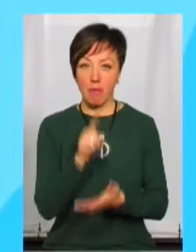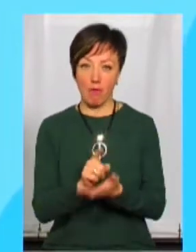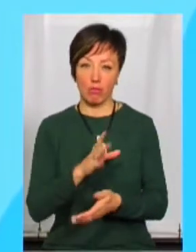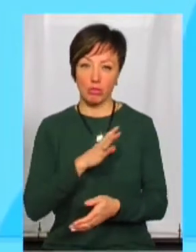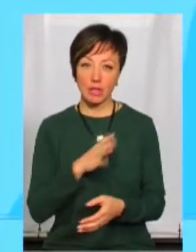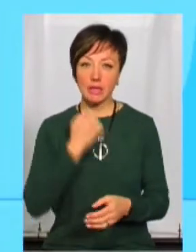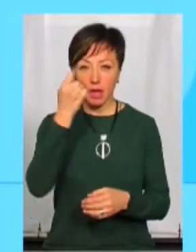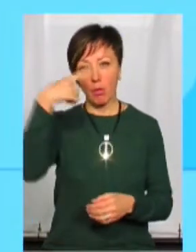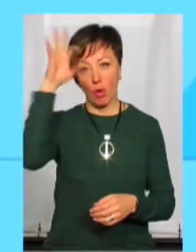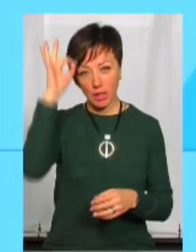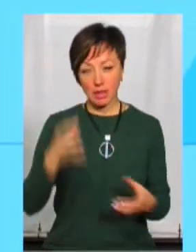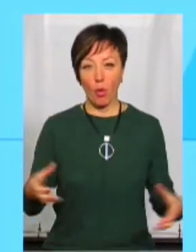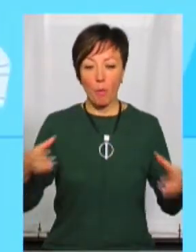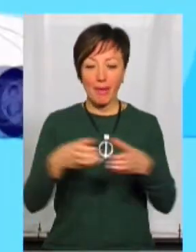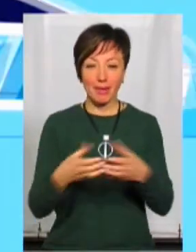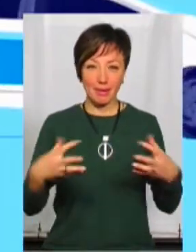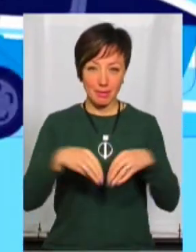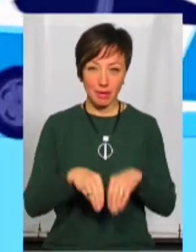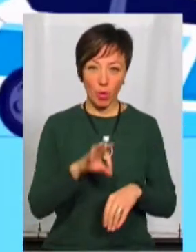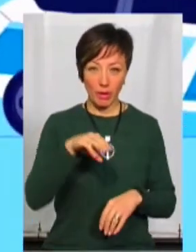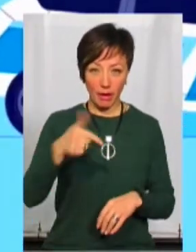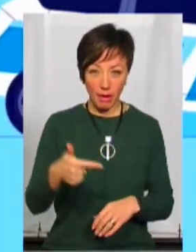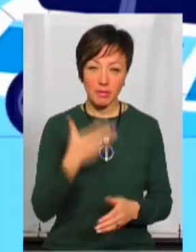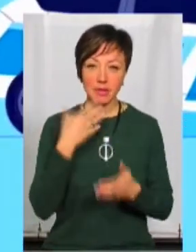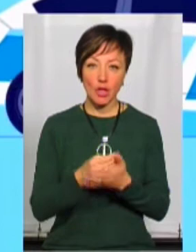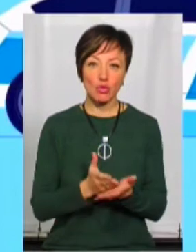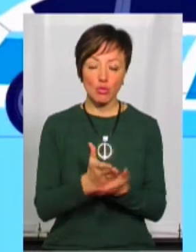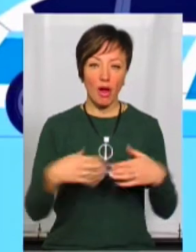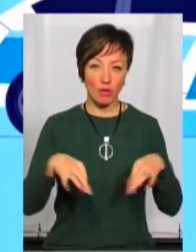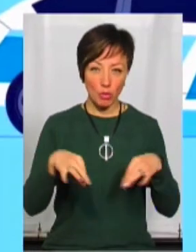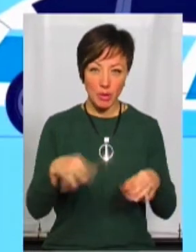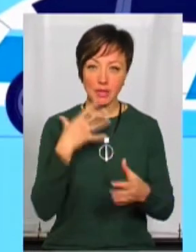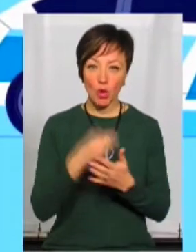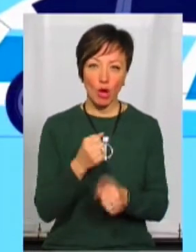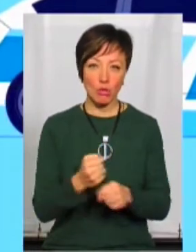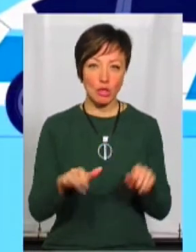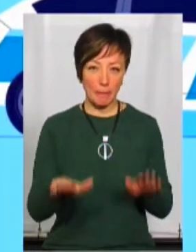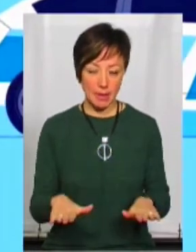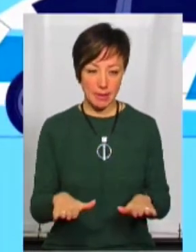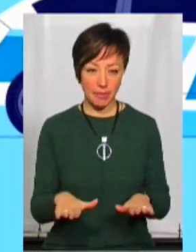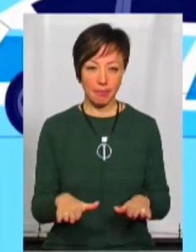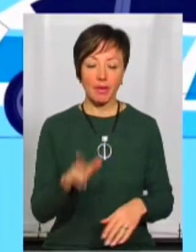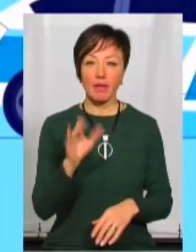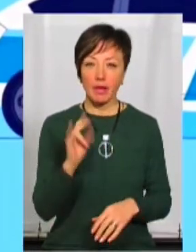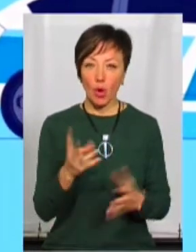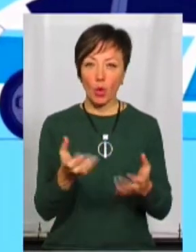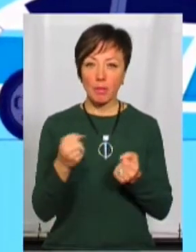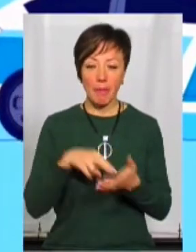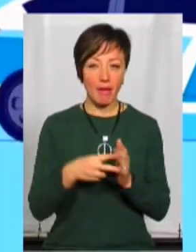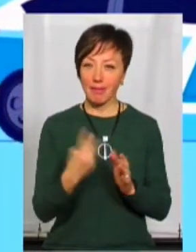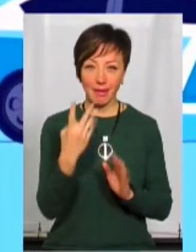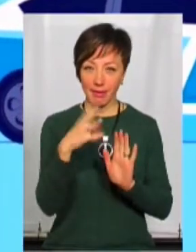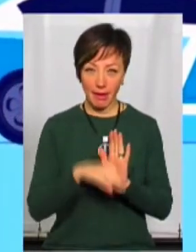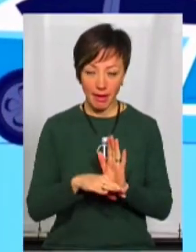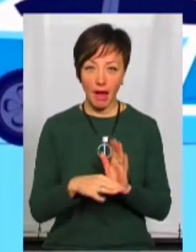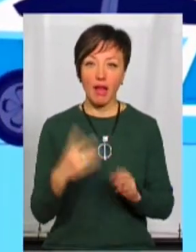Завдяки поліції та об'єднаній територіальній громаді в нього буде свій службовий автомобіль і своє робоче місце. Він отримуватиме план не на день, а